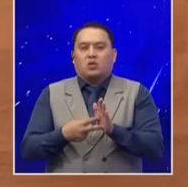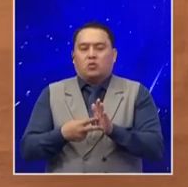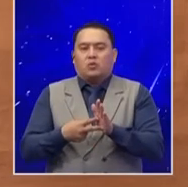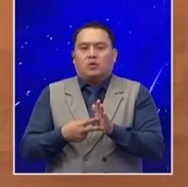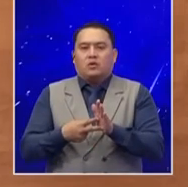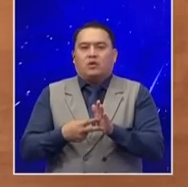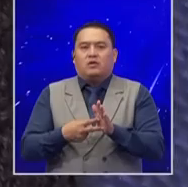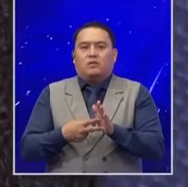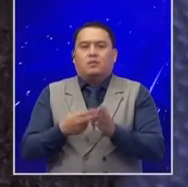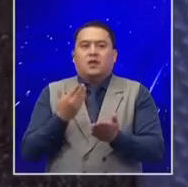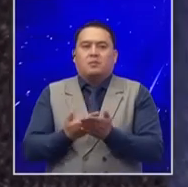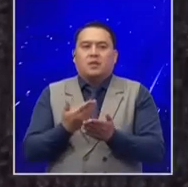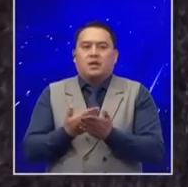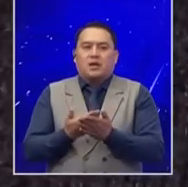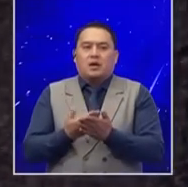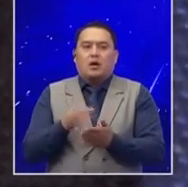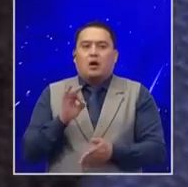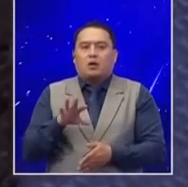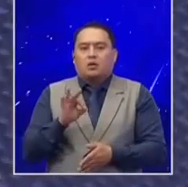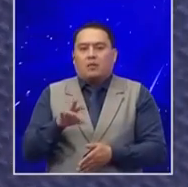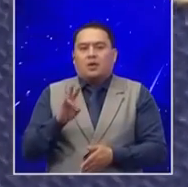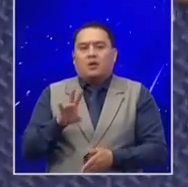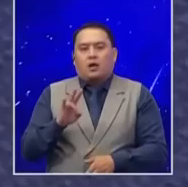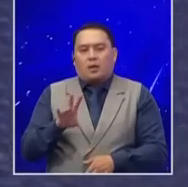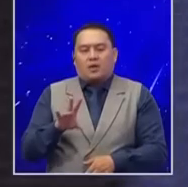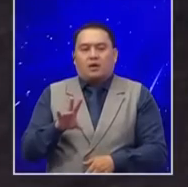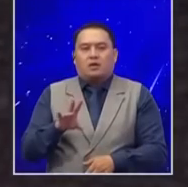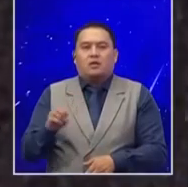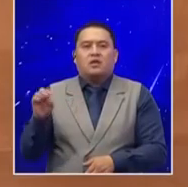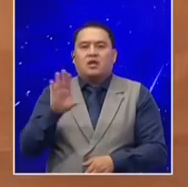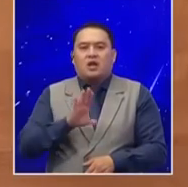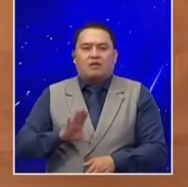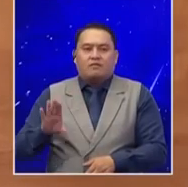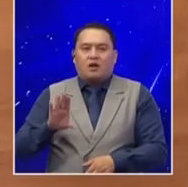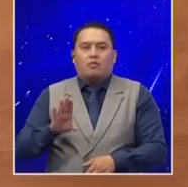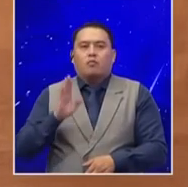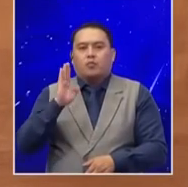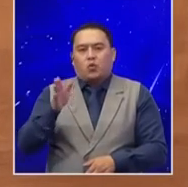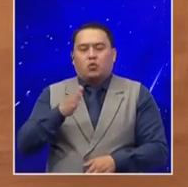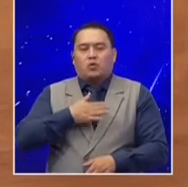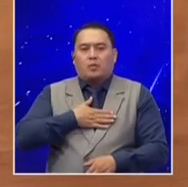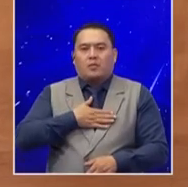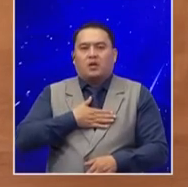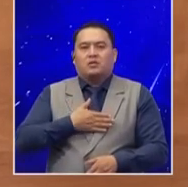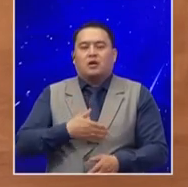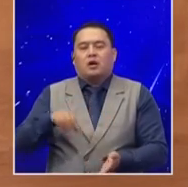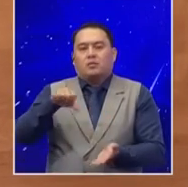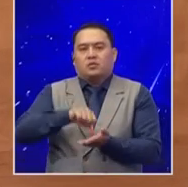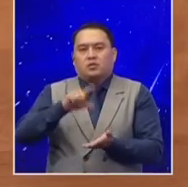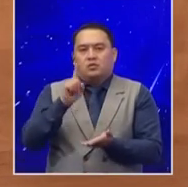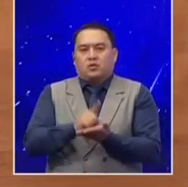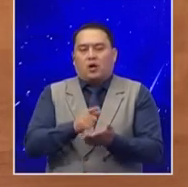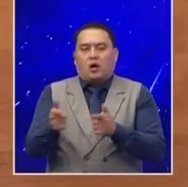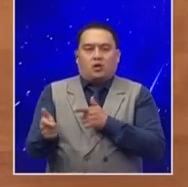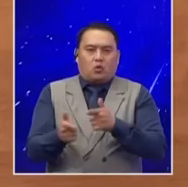Планируем сроки примерно октябрь-ноябрь. Если Евролига по пляжному футболу будет, то наша команда, в принципе,